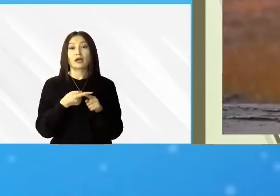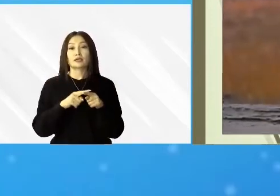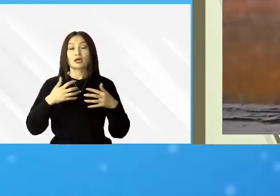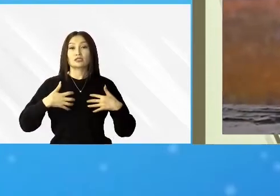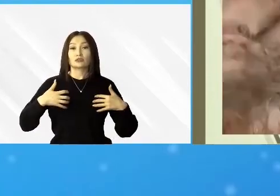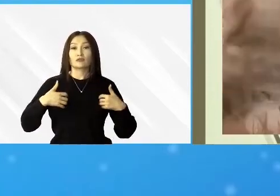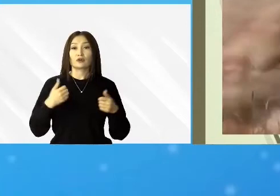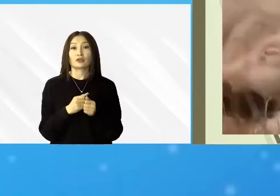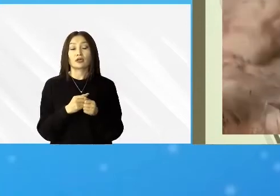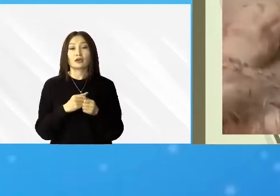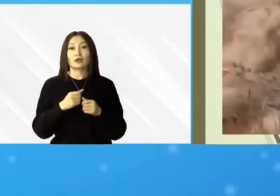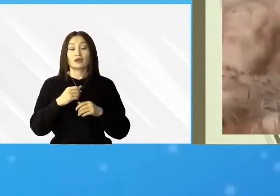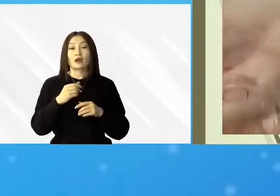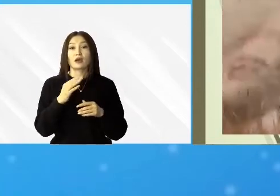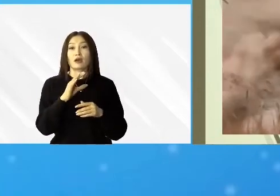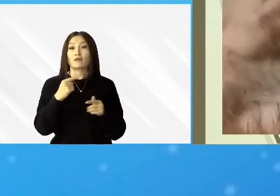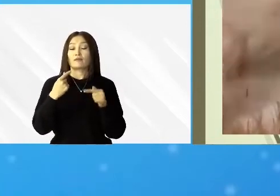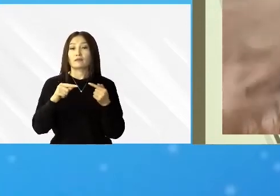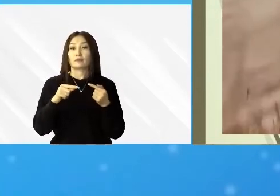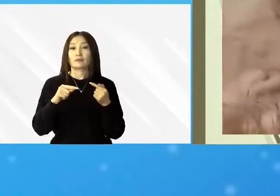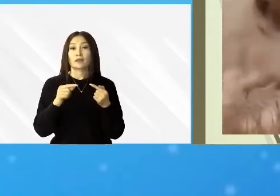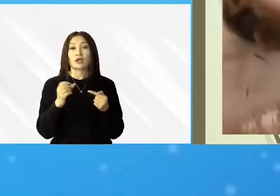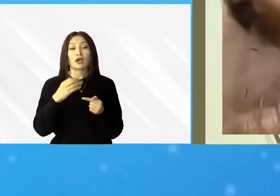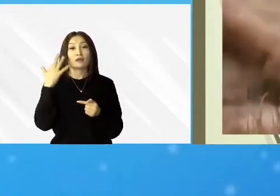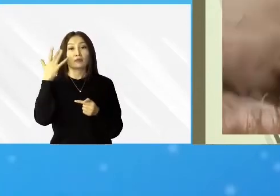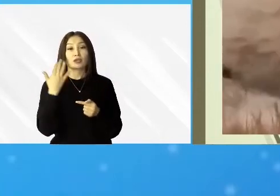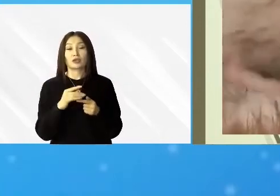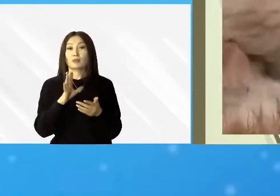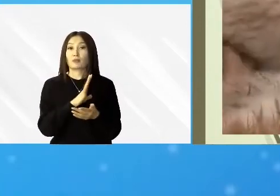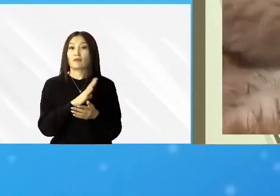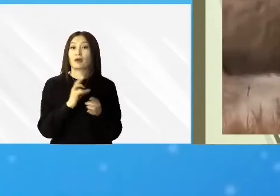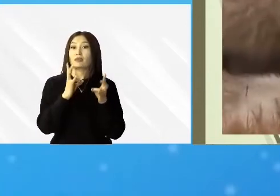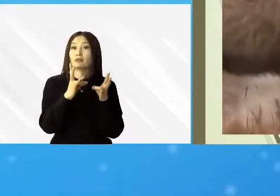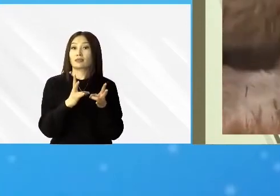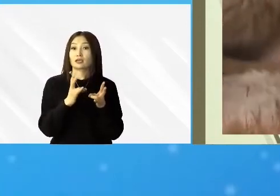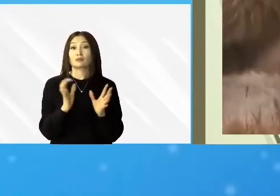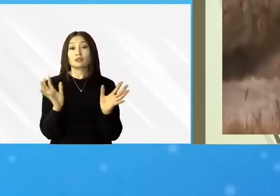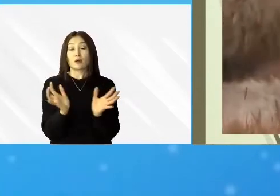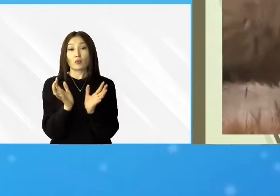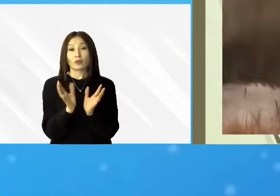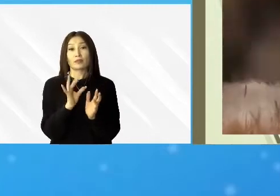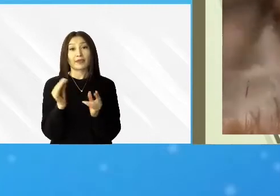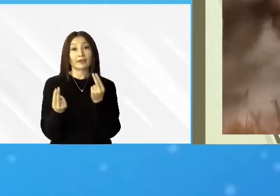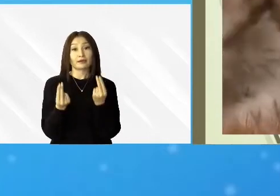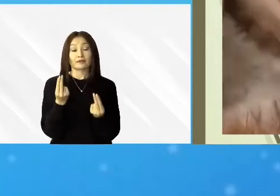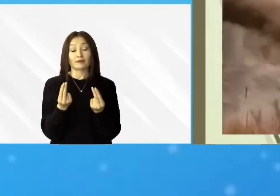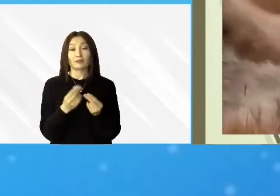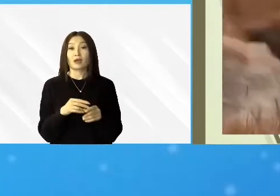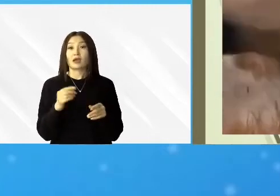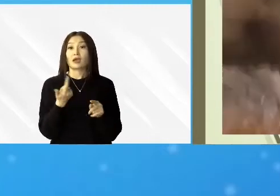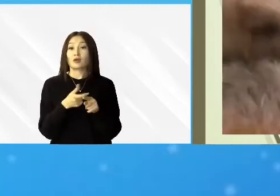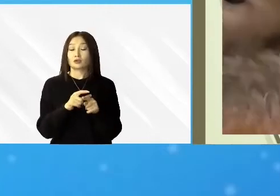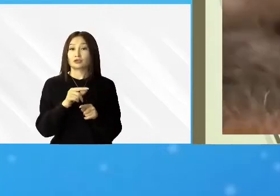со сложным поведением. Вопреки расхожему мнению, он бывает нежным, заботливым, игривым,